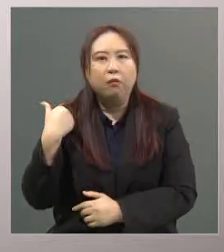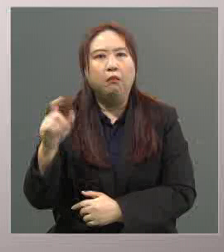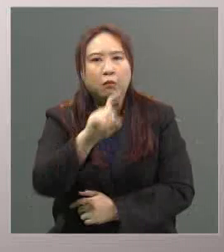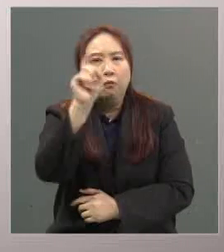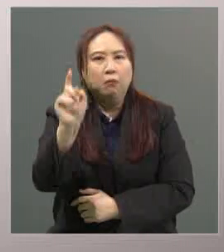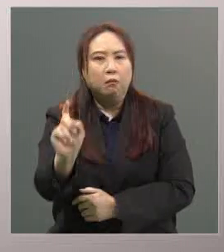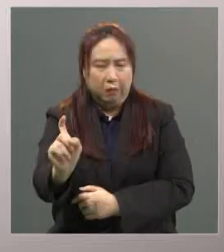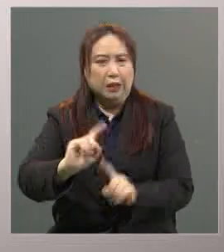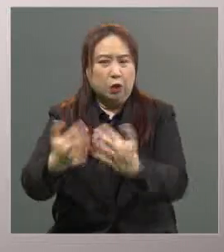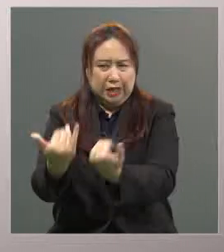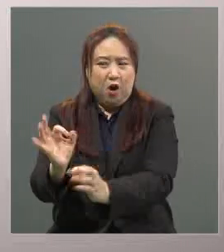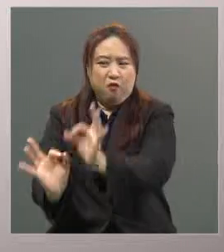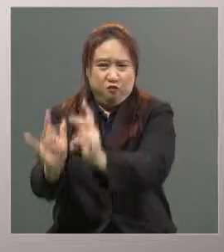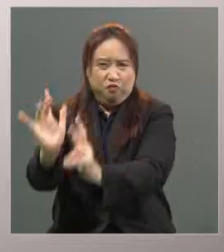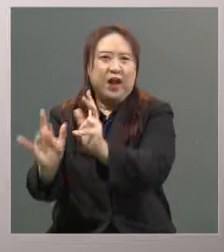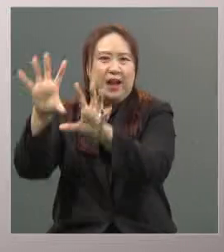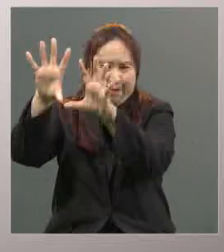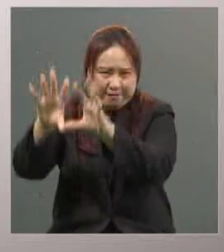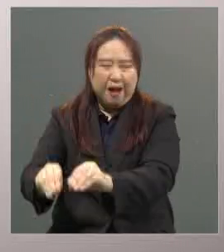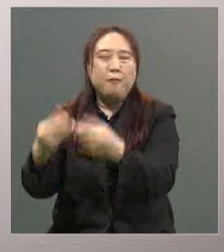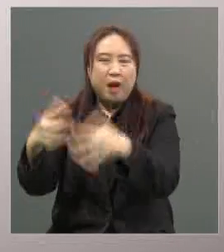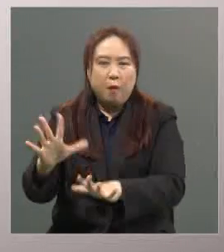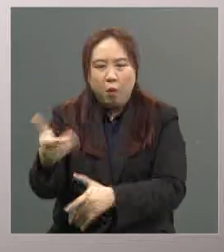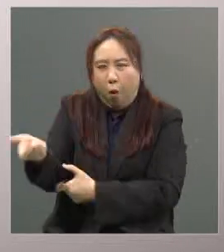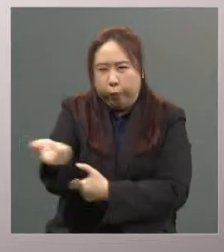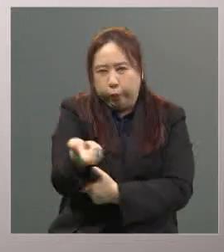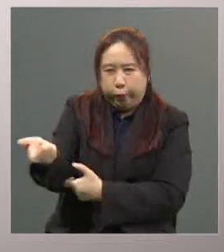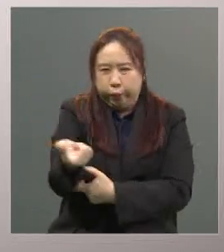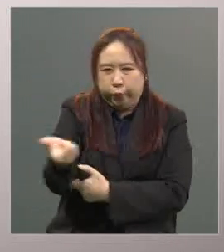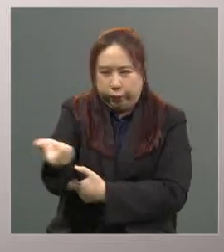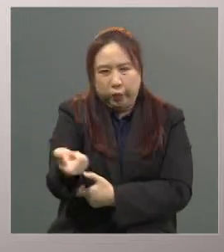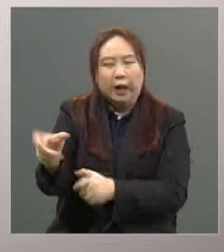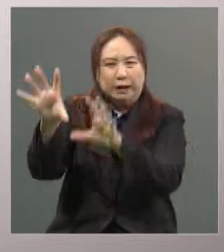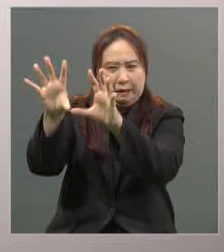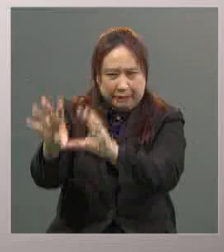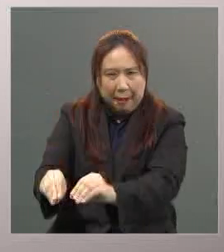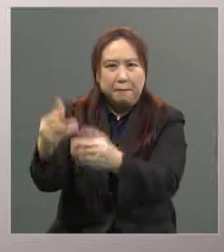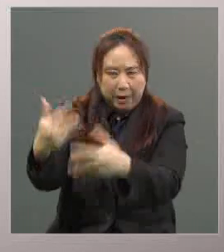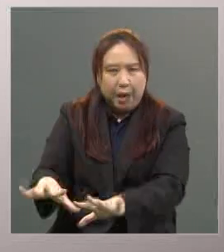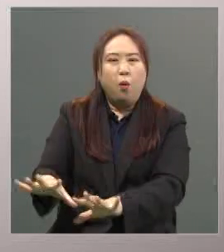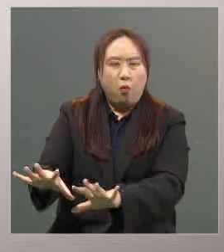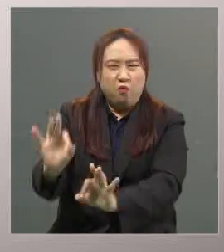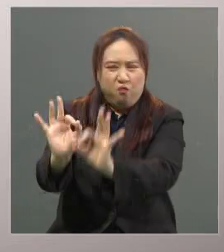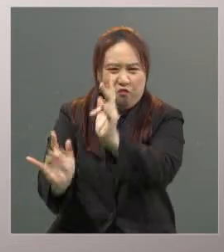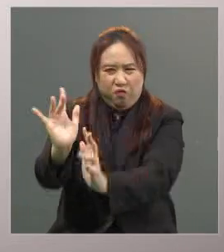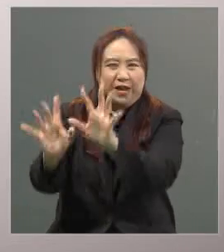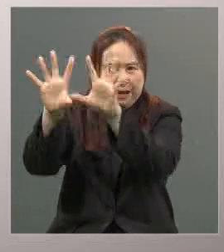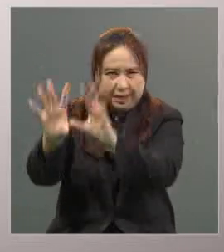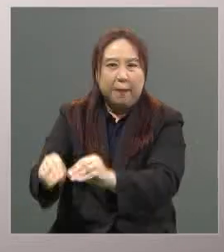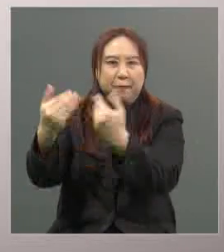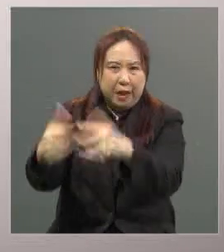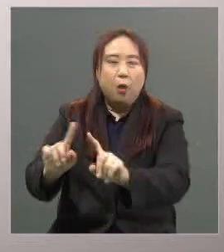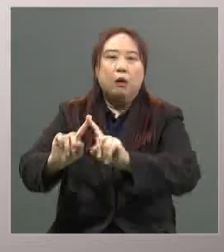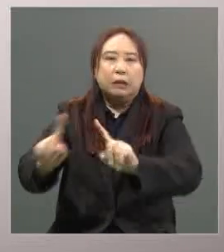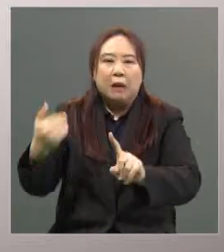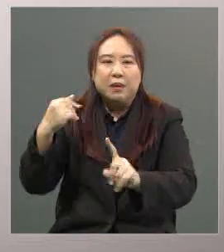ตามไฟเนี่ยดักเรียบร้อยนะครับเพราะว่าเจ้าหน้าที่ระดมฉีดโฟมไปถึง 6,000ลิตรเข้าไปในโกดังก็ควบคุมเพลิงได้แต่มันก็ยังเหลือ